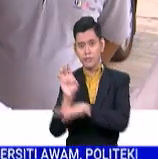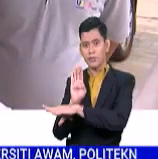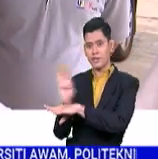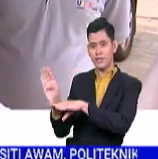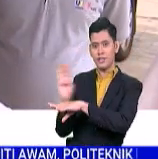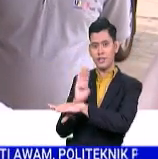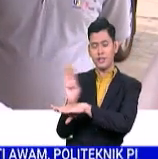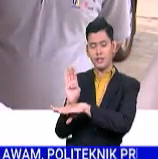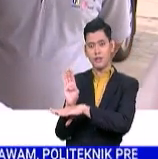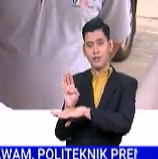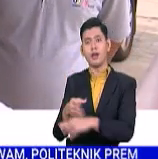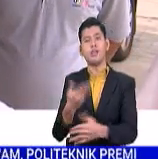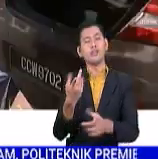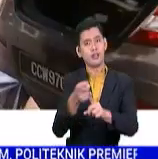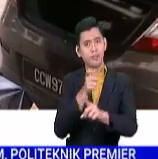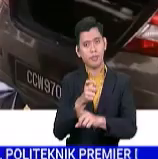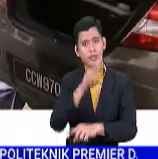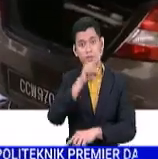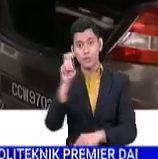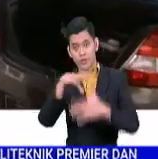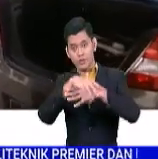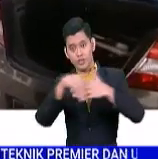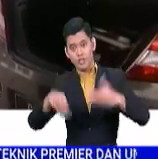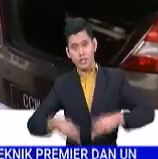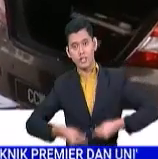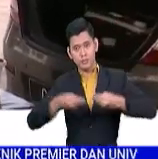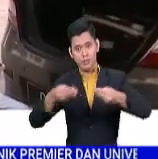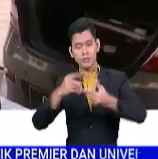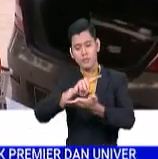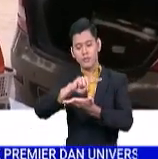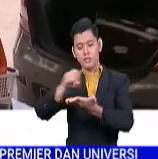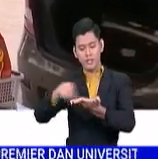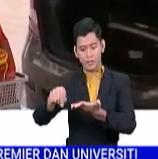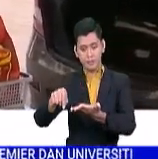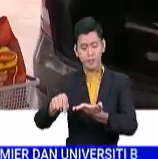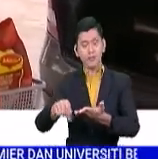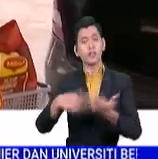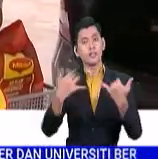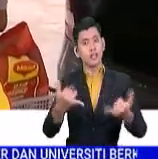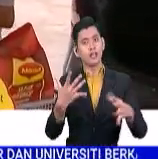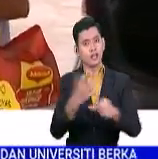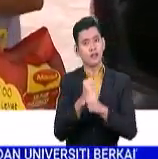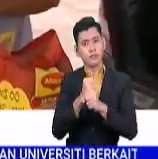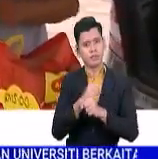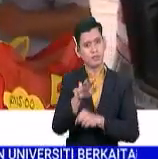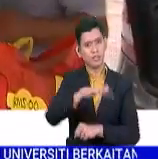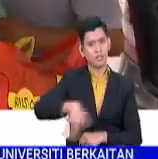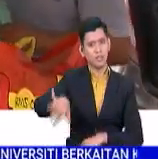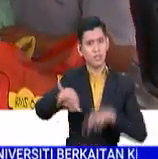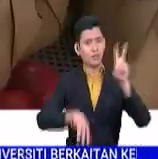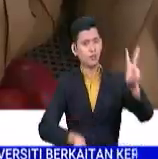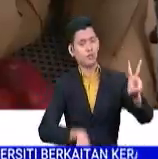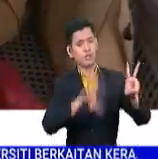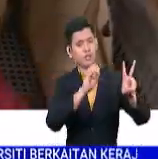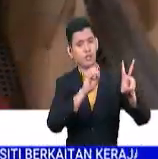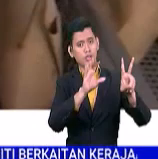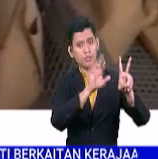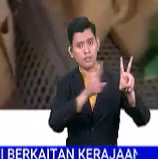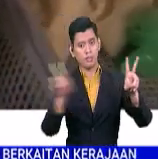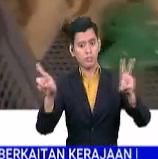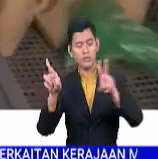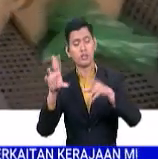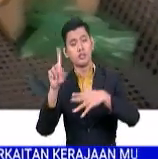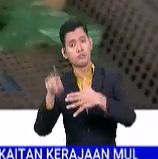ni. Modal 200 tu lah. Beliau kini mampu memperoleh pendapatan sekitar RM2,000 sebulan melalui